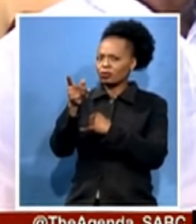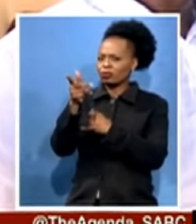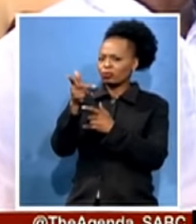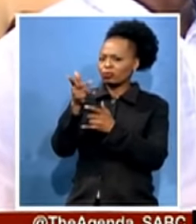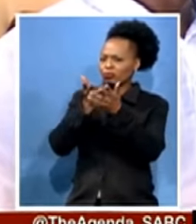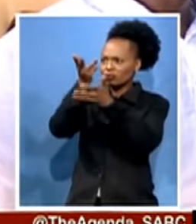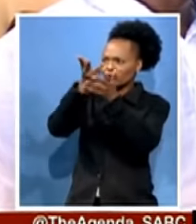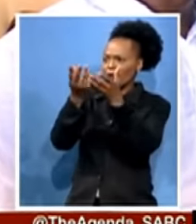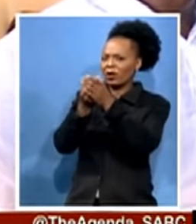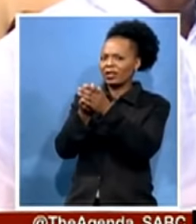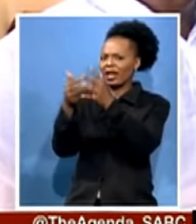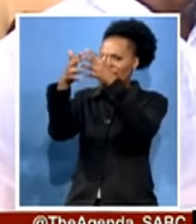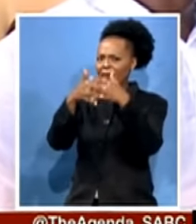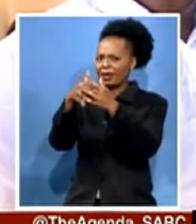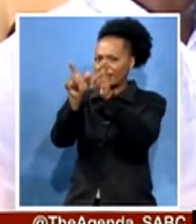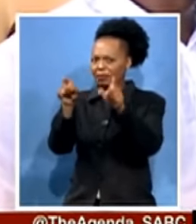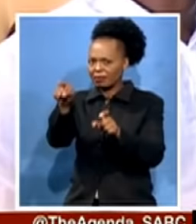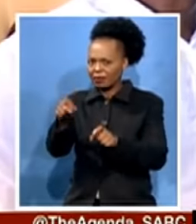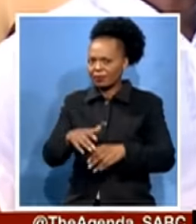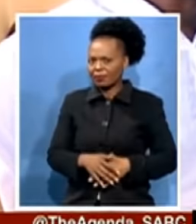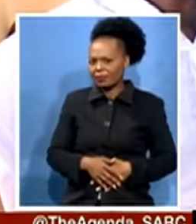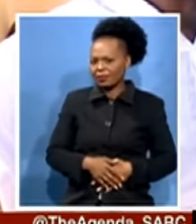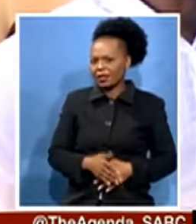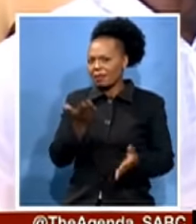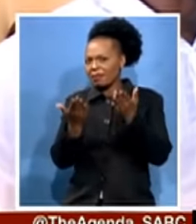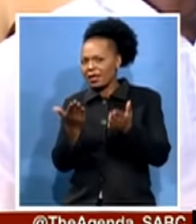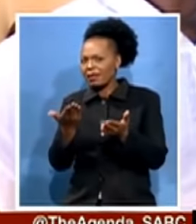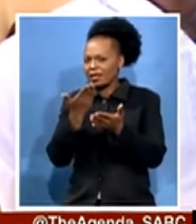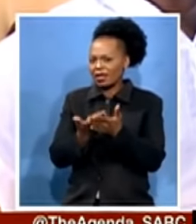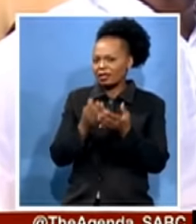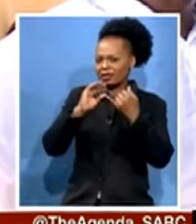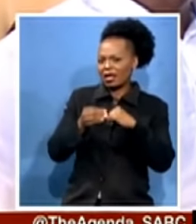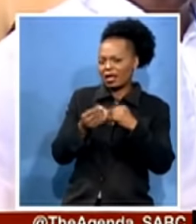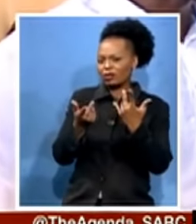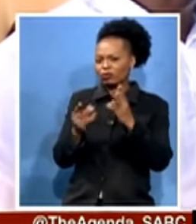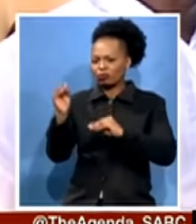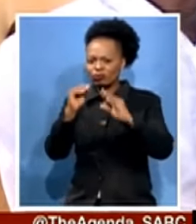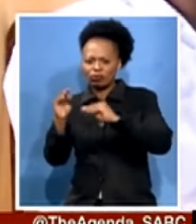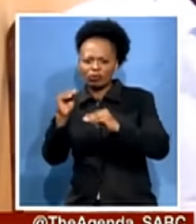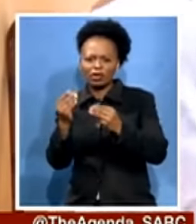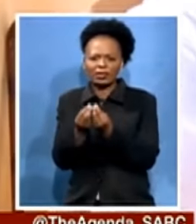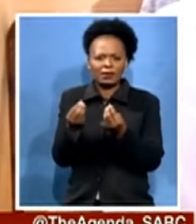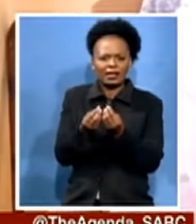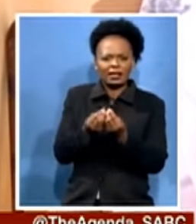ezongculisa mhlambe nokuthi senihambe nagcina phi ukuthi mhlambe nilungisele mhlambe ukuthi umzimba uzoza ngapha